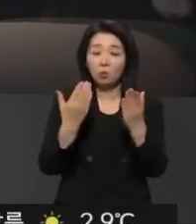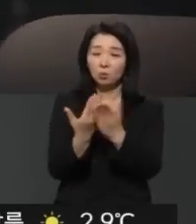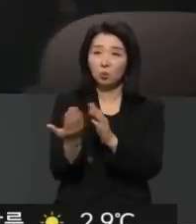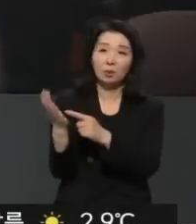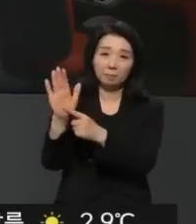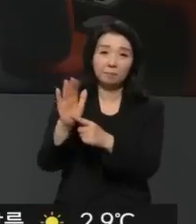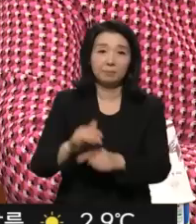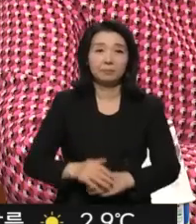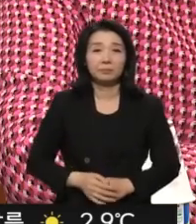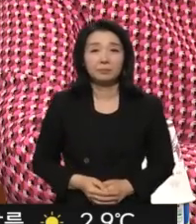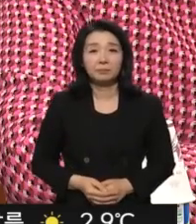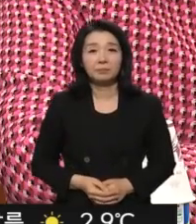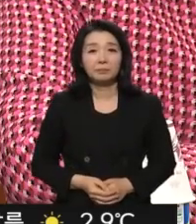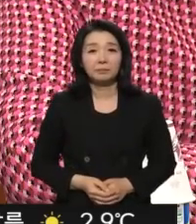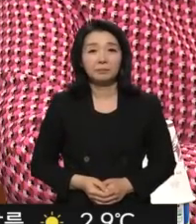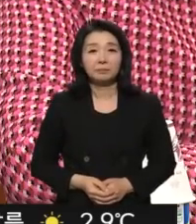나왔습니다.